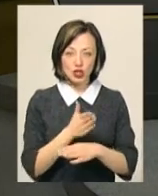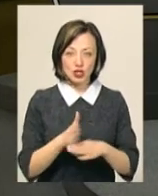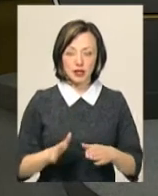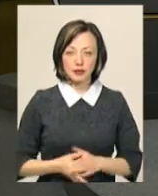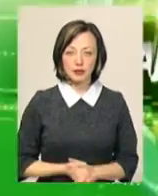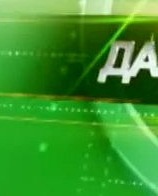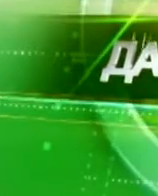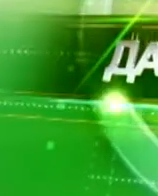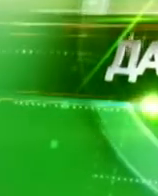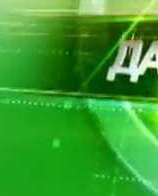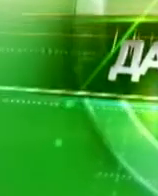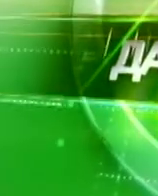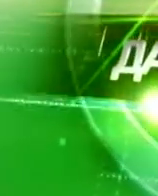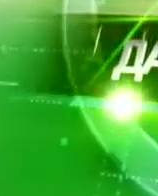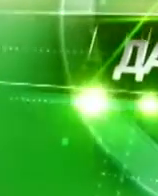частини.